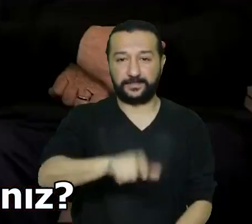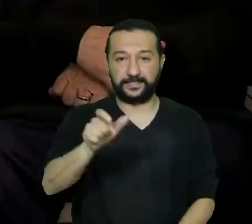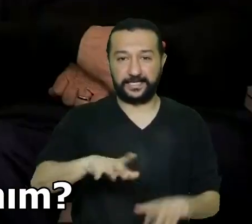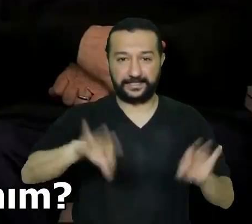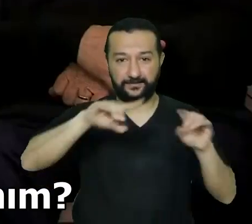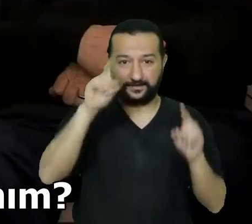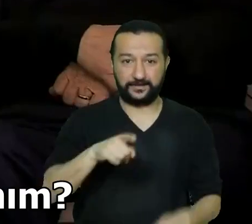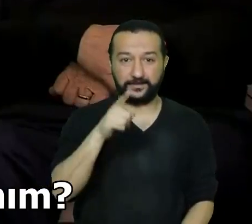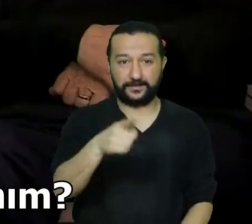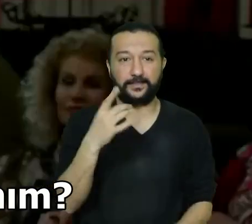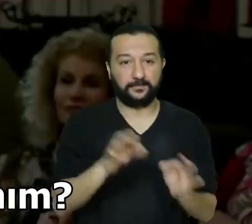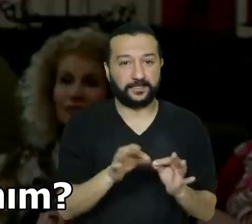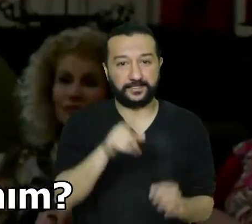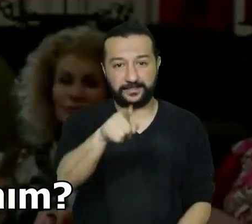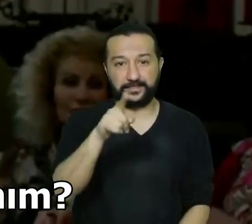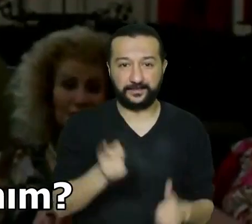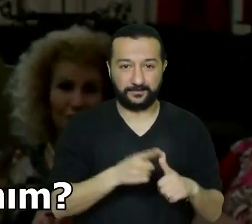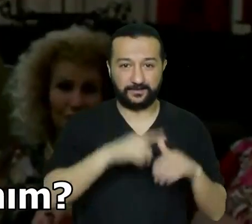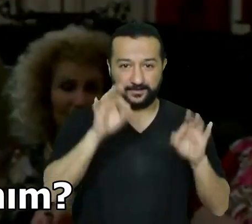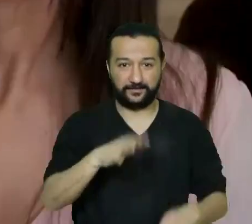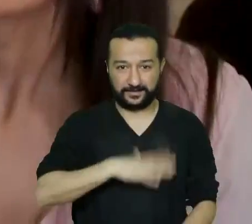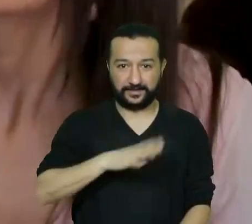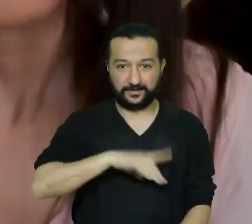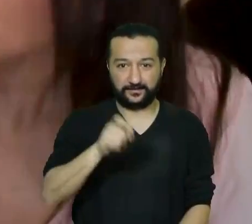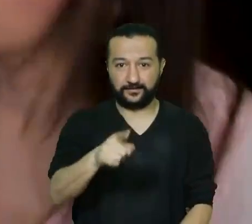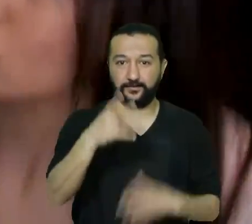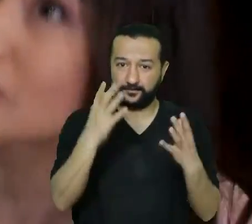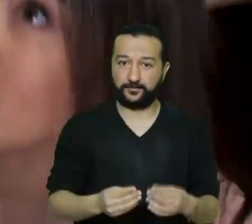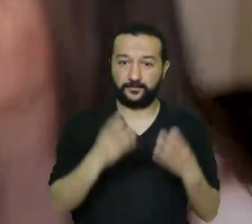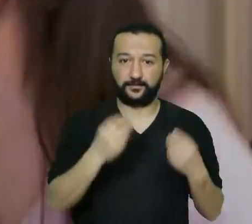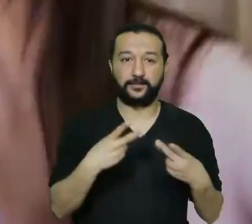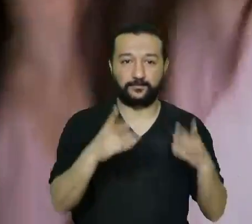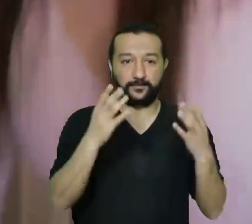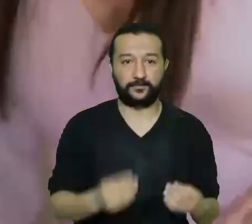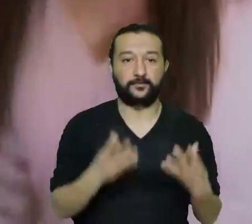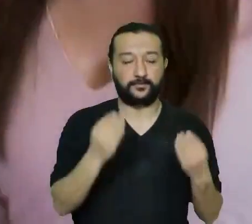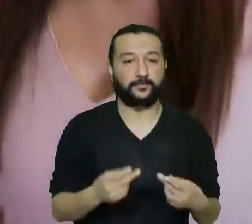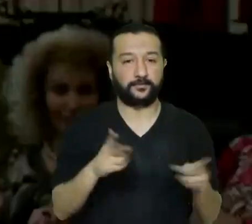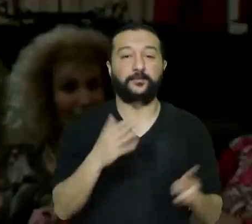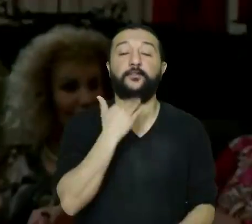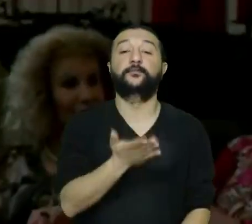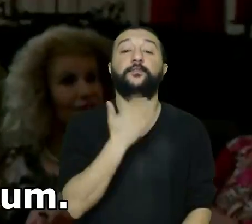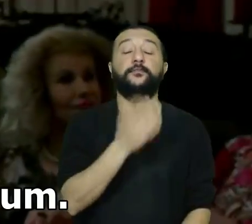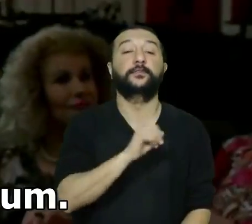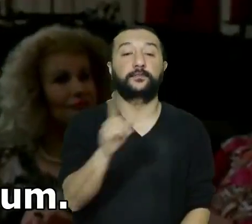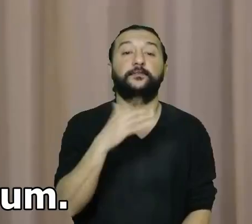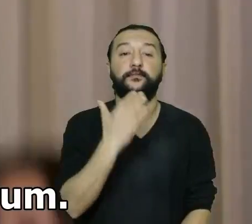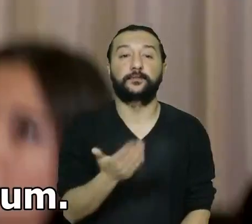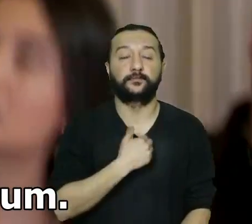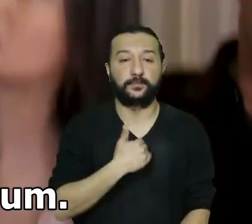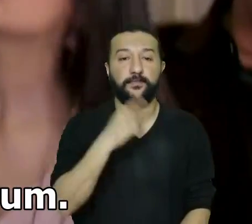hazır mısınız? Hatta Biricikciğim sen başlamak ister misin canım? Olur tabii olur.